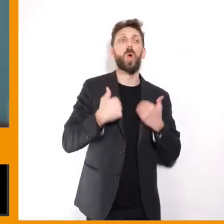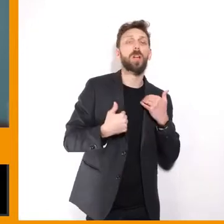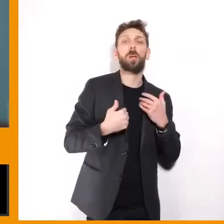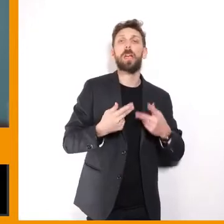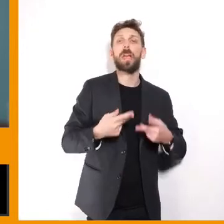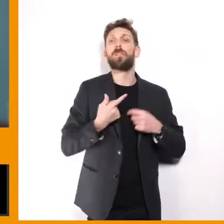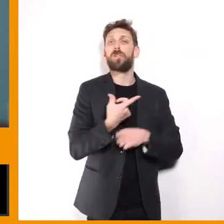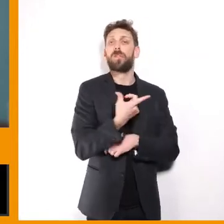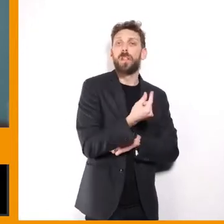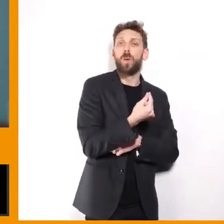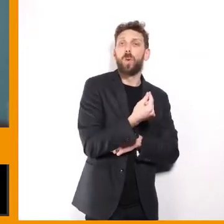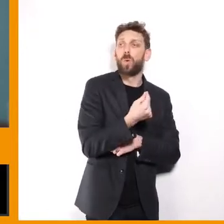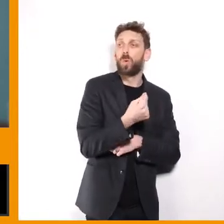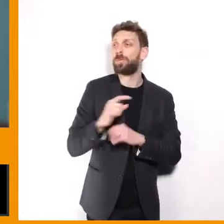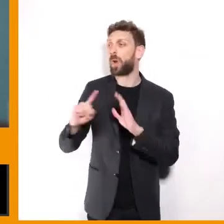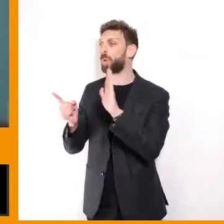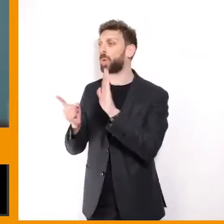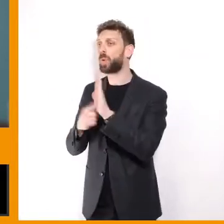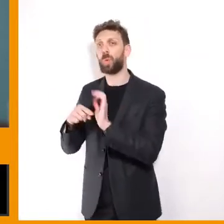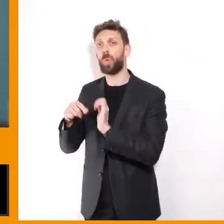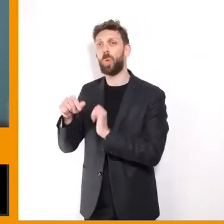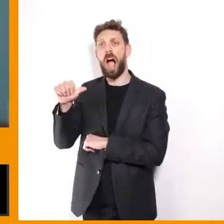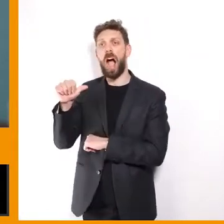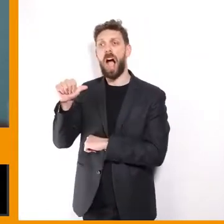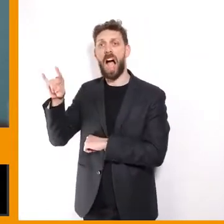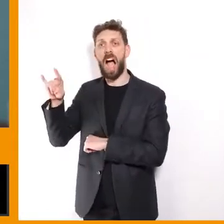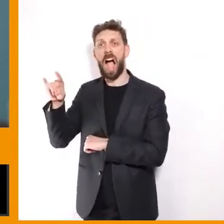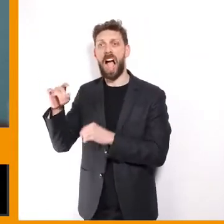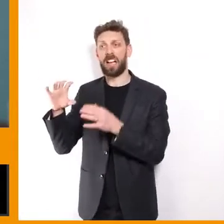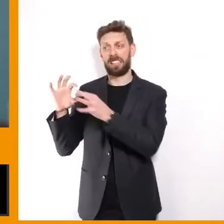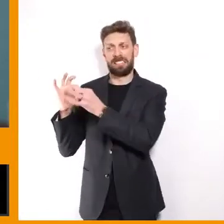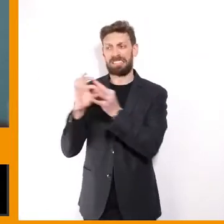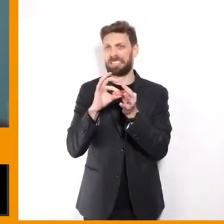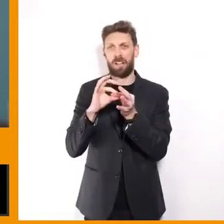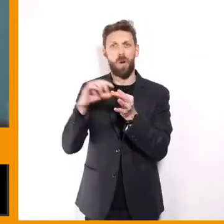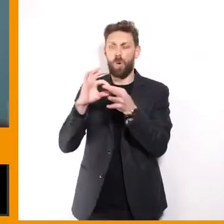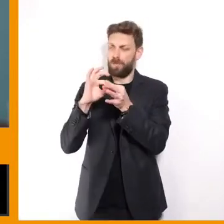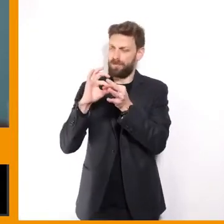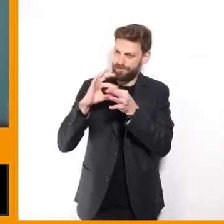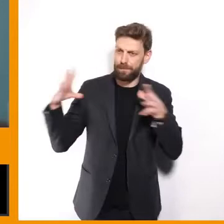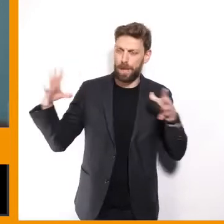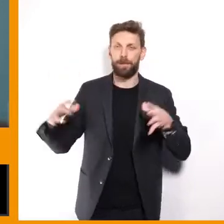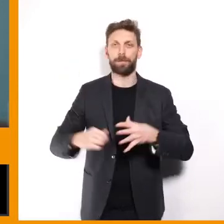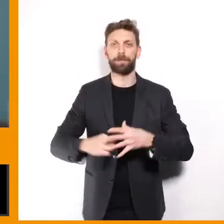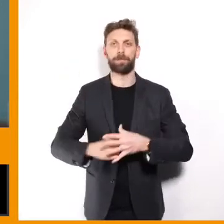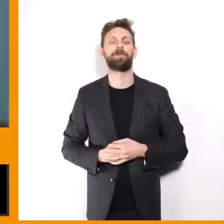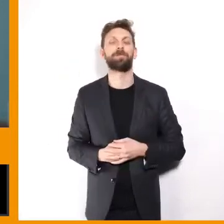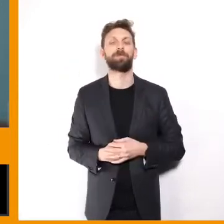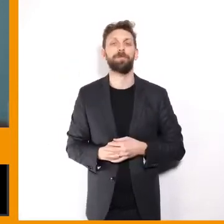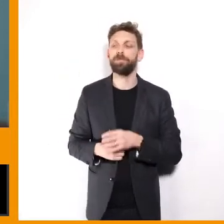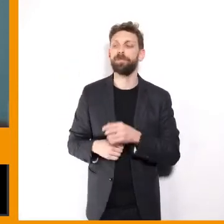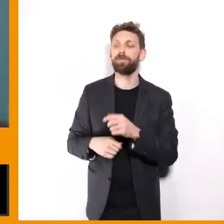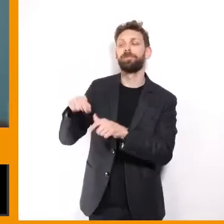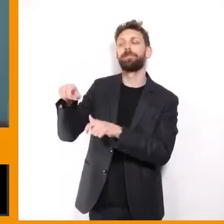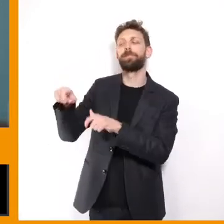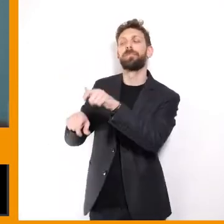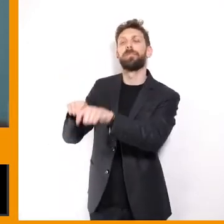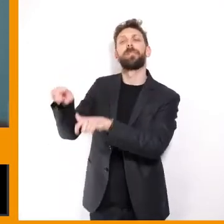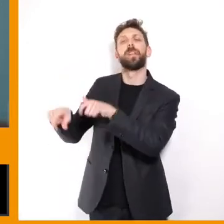droit à compensation de son handicap. Je crois que les personnes en situation de handicap ont vraiment un intérêt majeur à cette